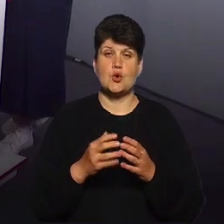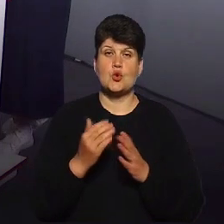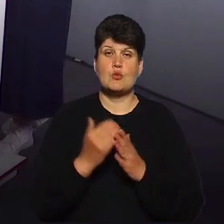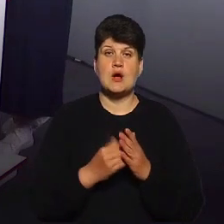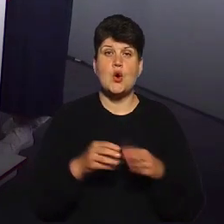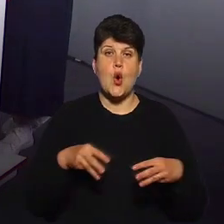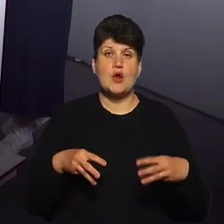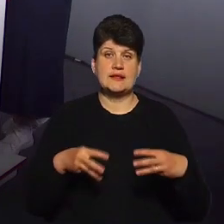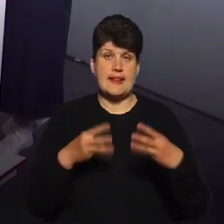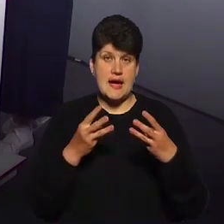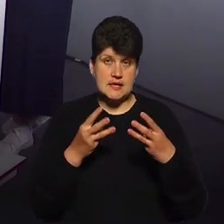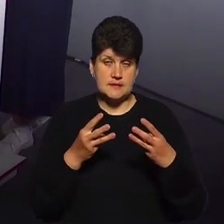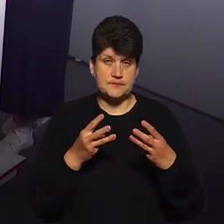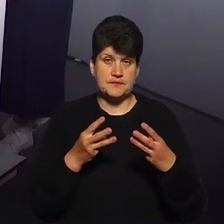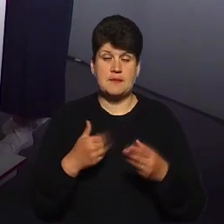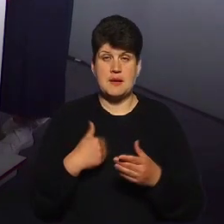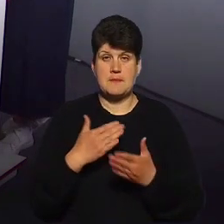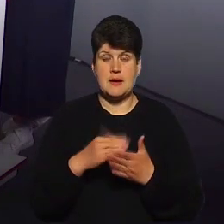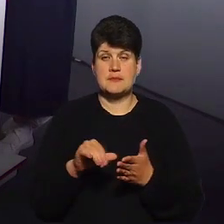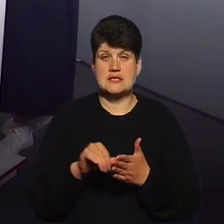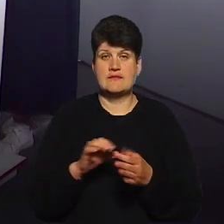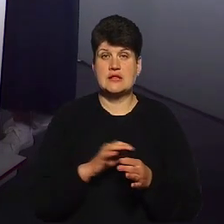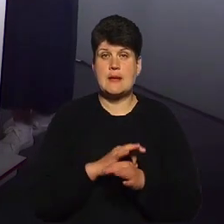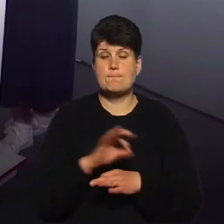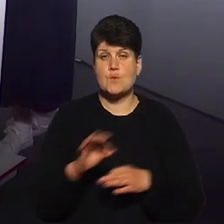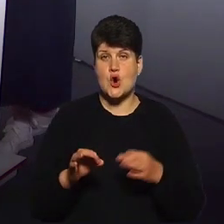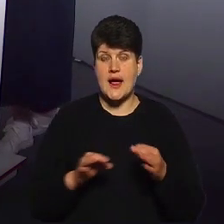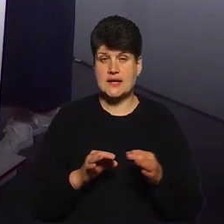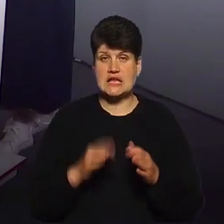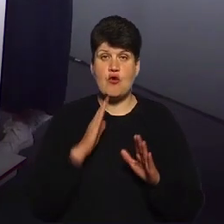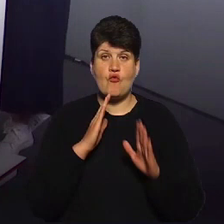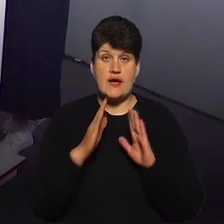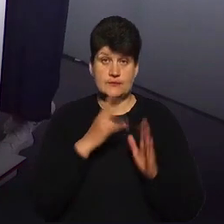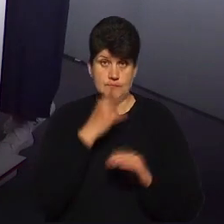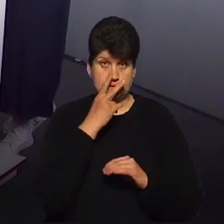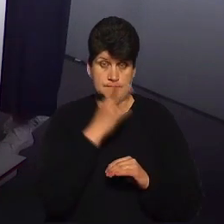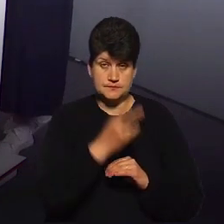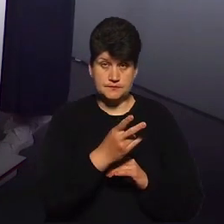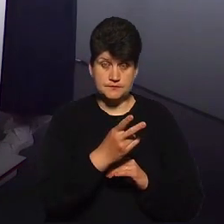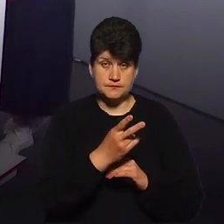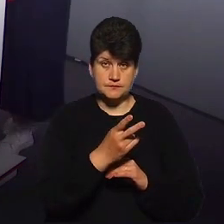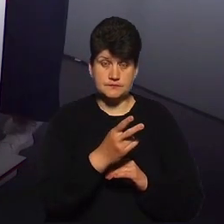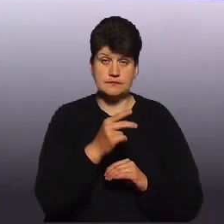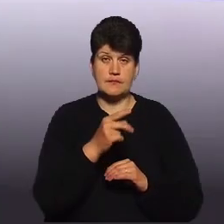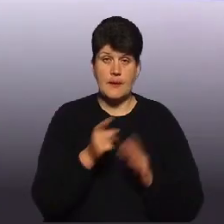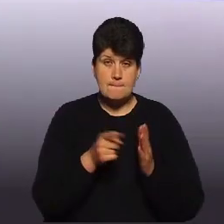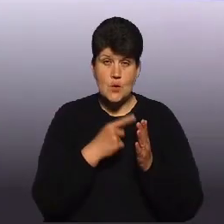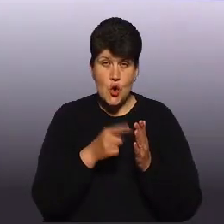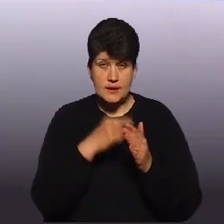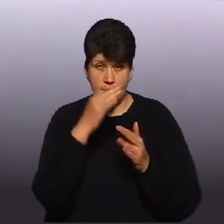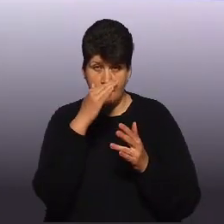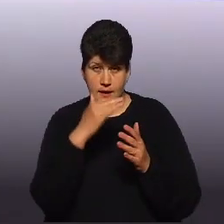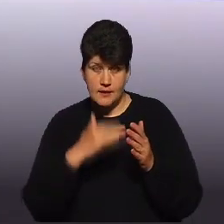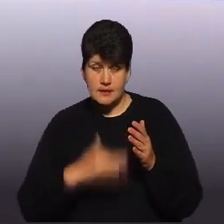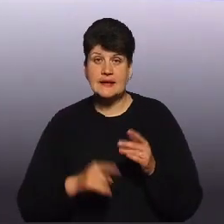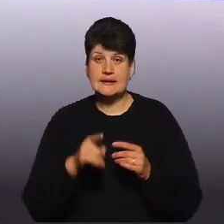маємо зараз навіть представлений проект. Якщо на Фейсбук-сторінку зайдете мистецької резиденції, так погортаєте трошки нижче, у нас там був проект